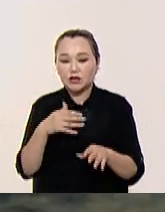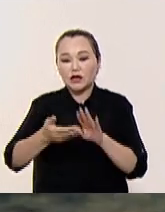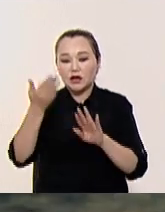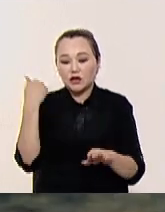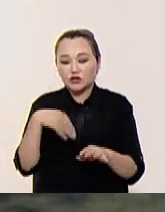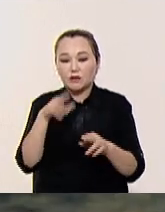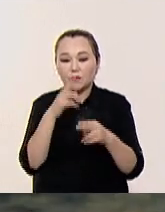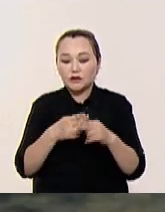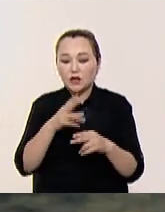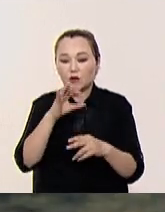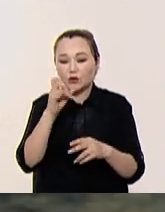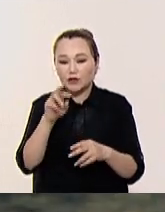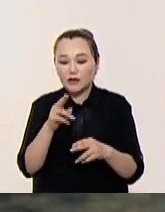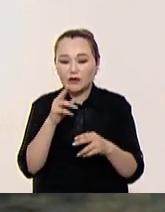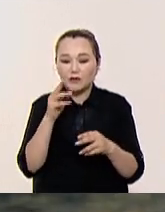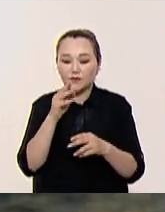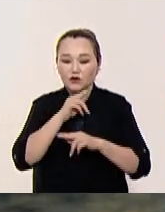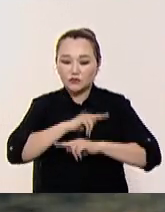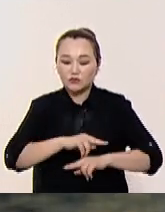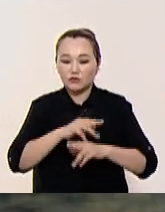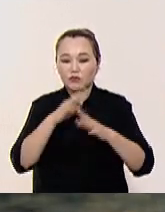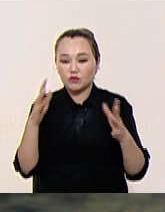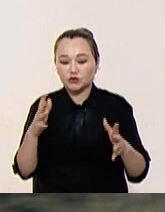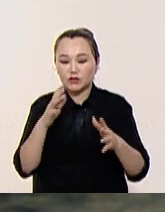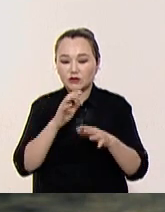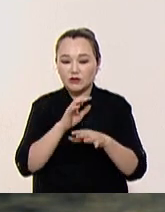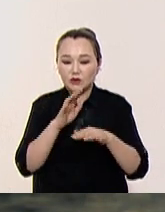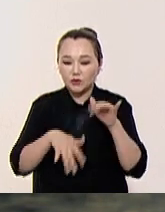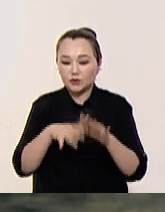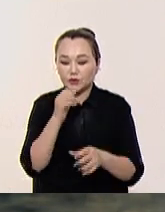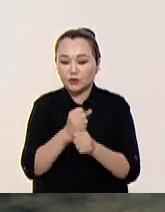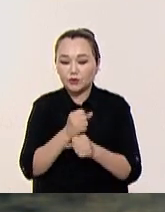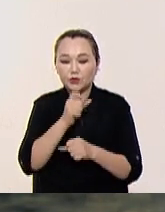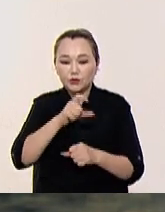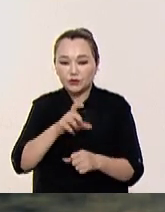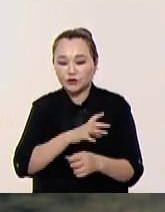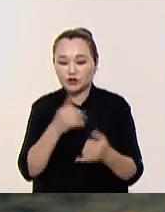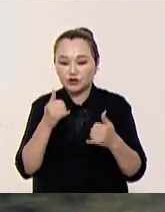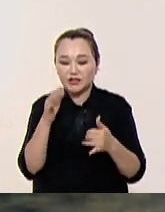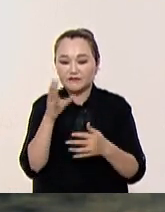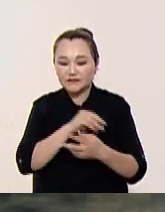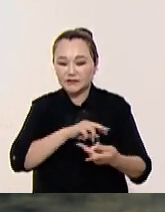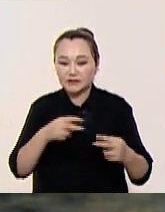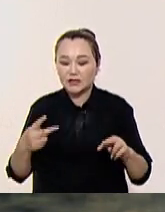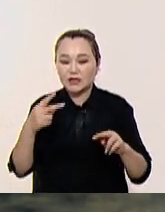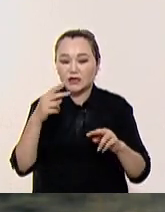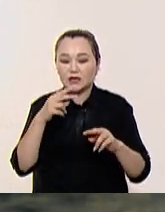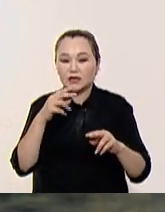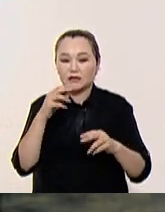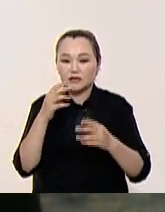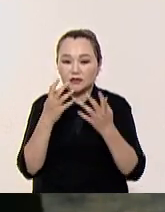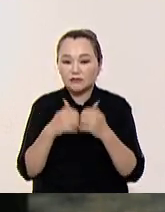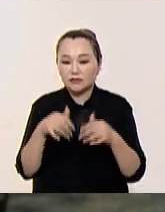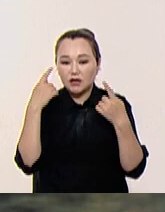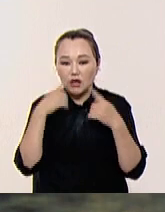Бұрындары металлургия қол еңбегінің үлесі басым өндіріс ретінде қабылданатын. Бүгінде мұның барлығын технология, машиналар